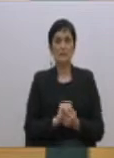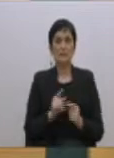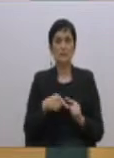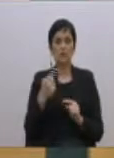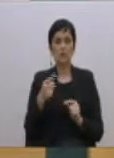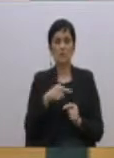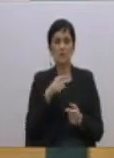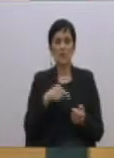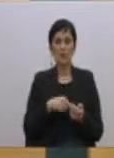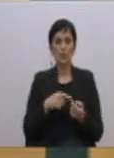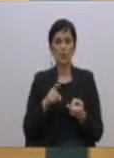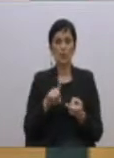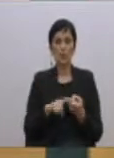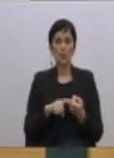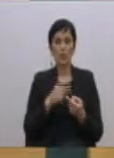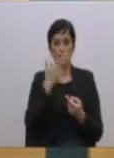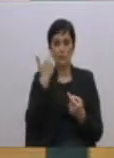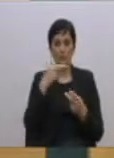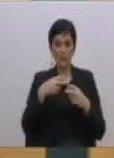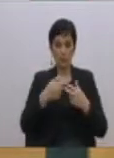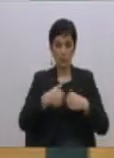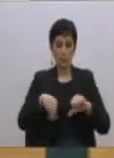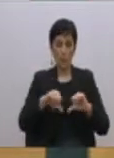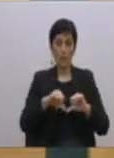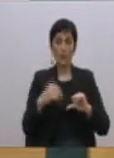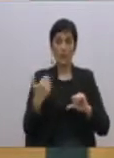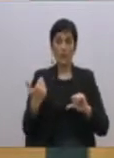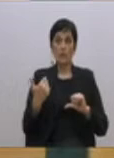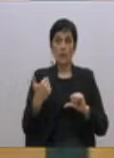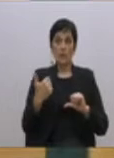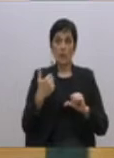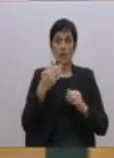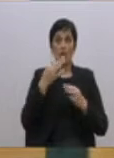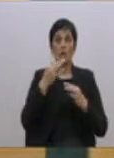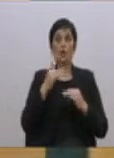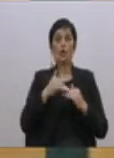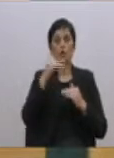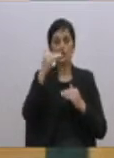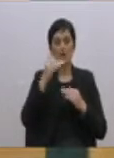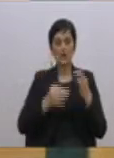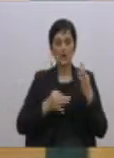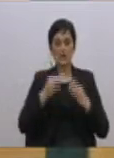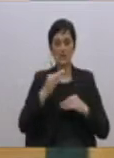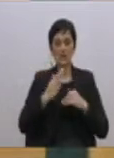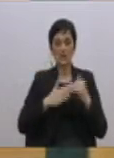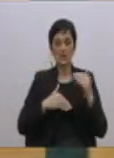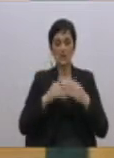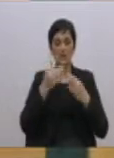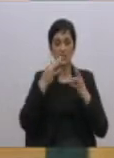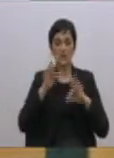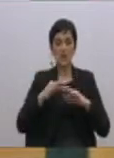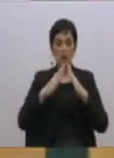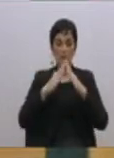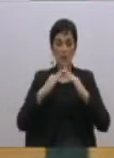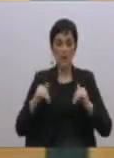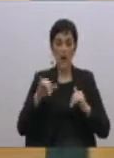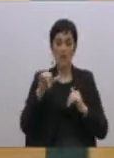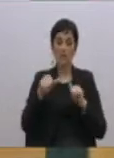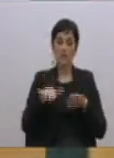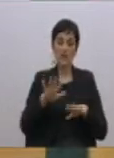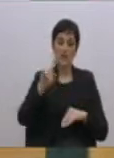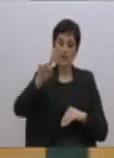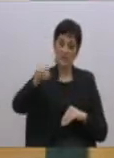că tu ca și de boda, Veneții comisiei spridan, sa calificații, uzinai se samatul sa calificații, paladis, gata ce odile bas, unda condestura sa